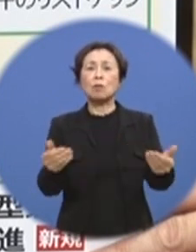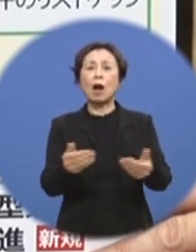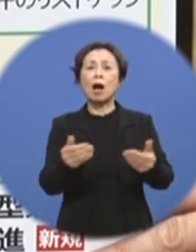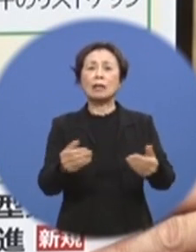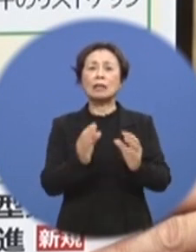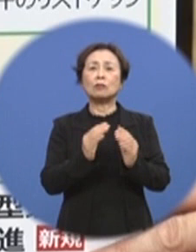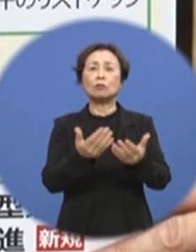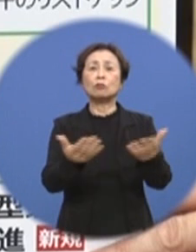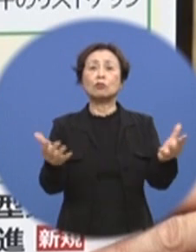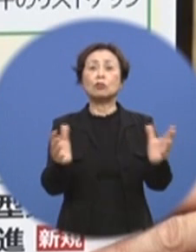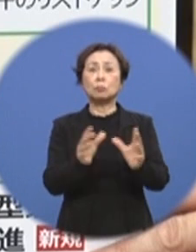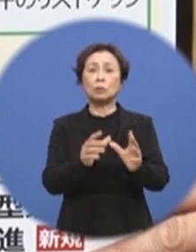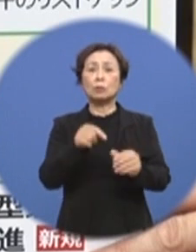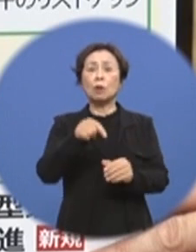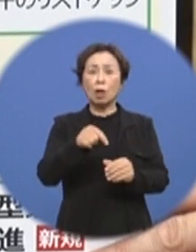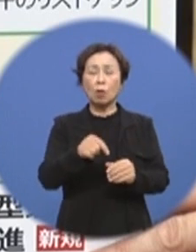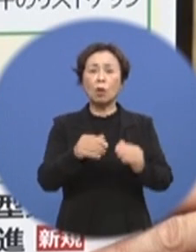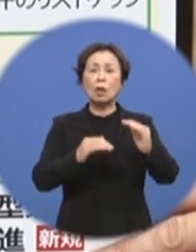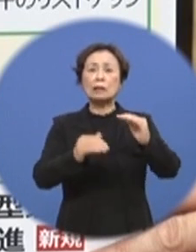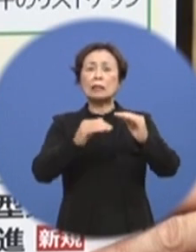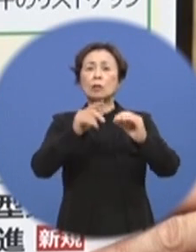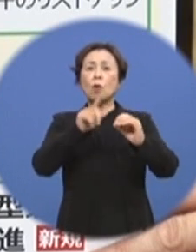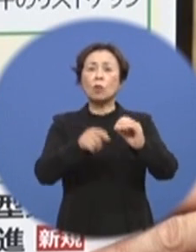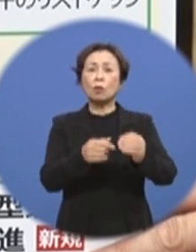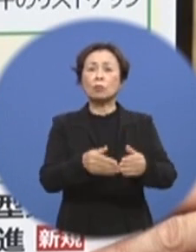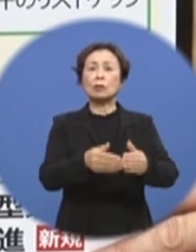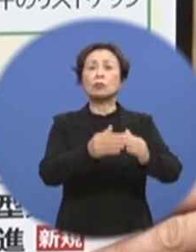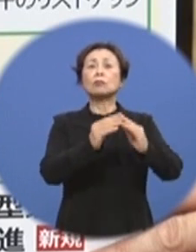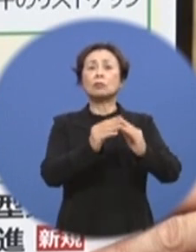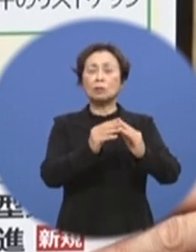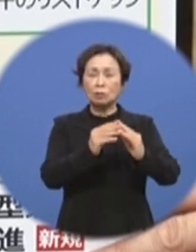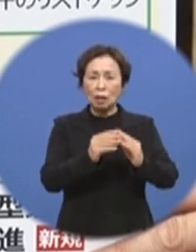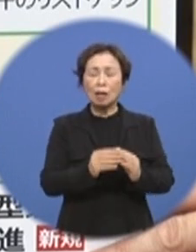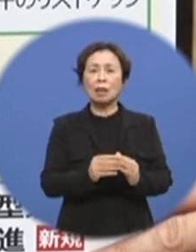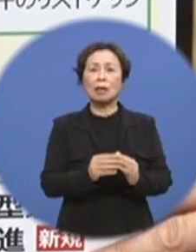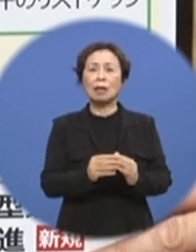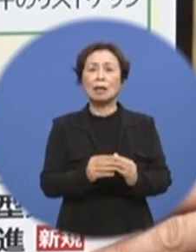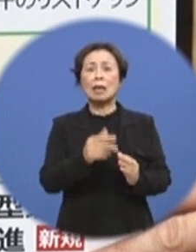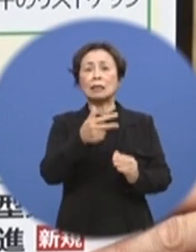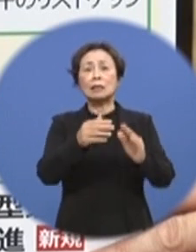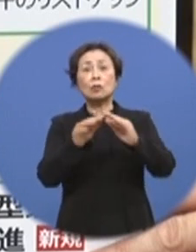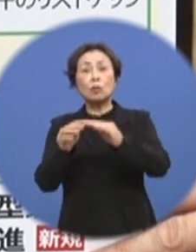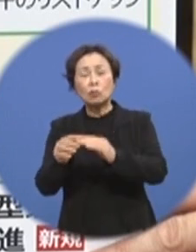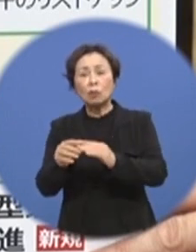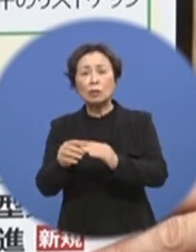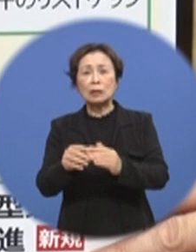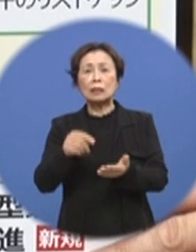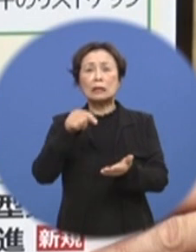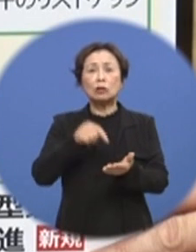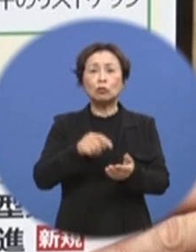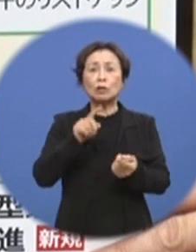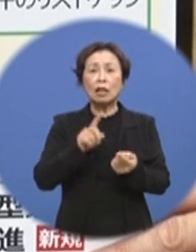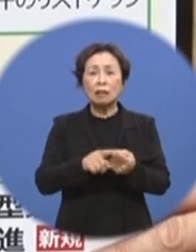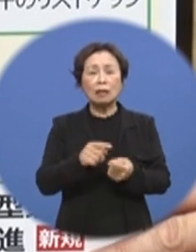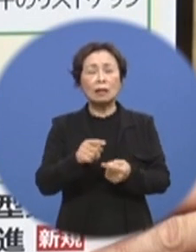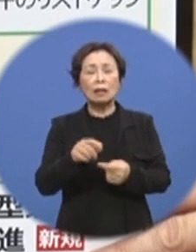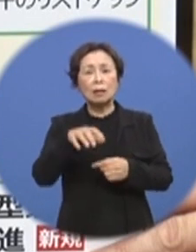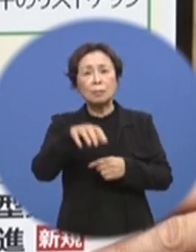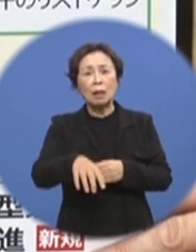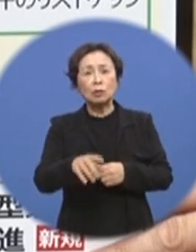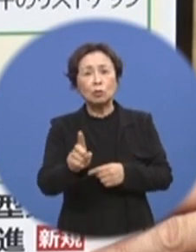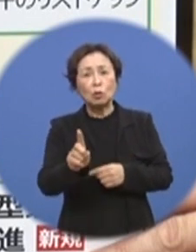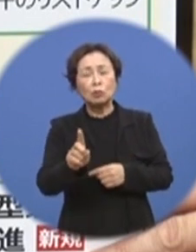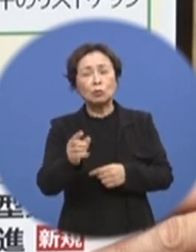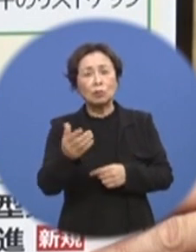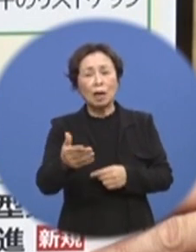これで市町村にですね重点的にどの地域やるかということを投げかけてそれぞれ市町村の方でここ